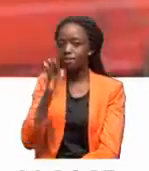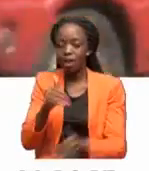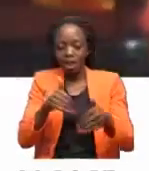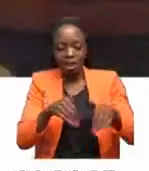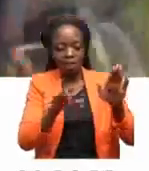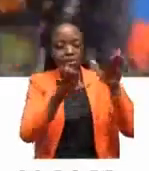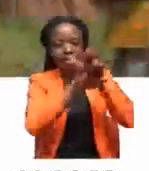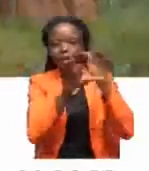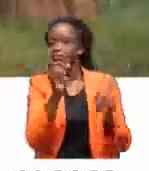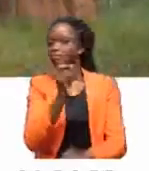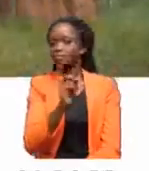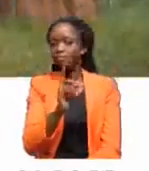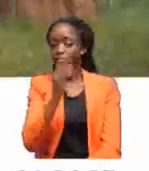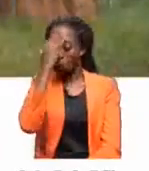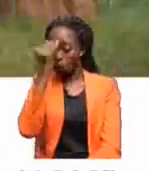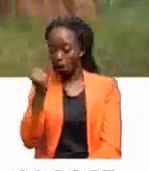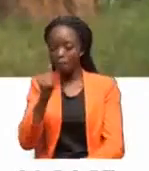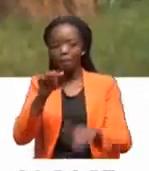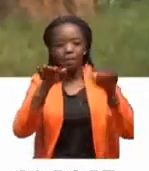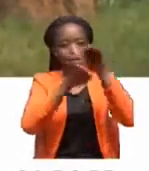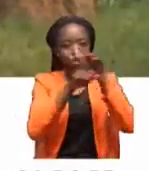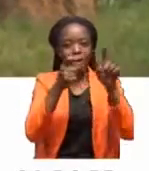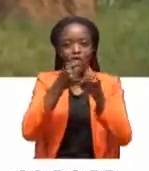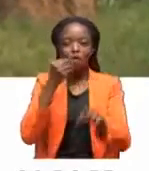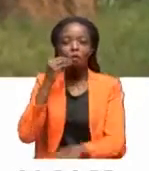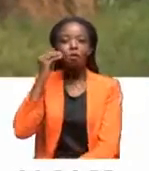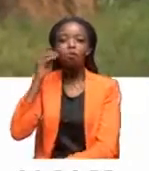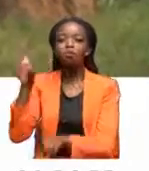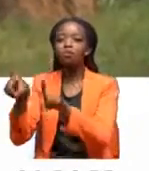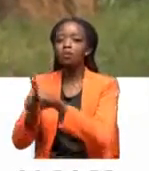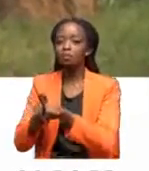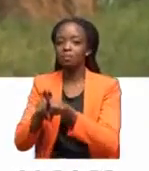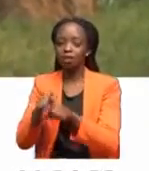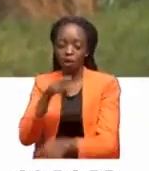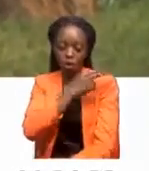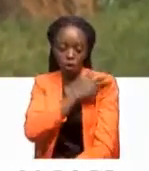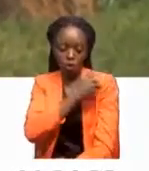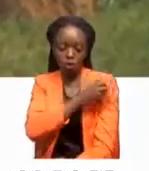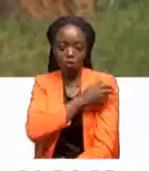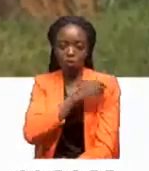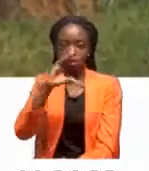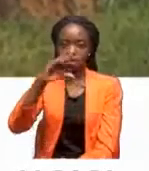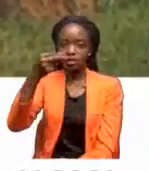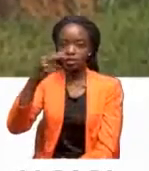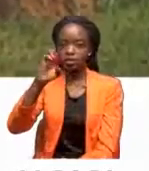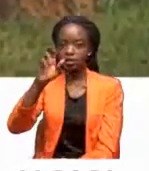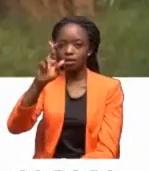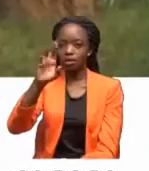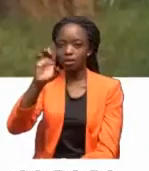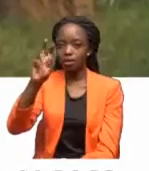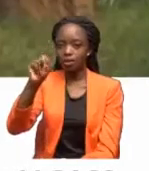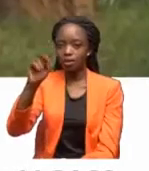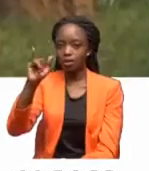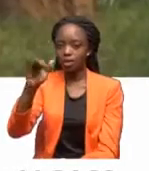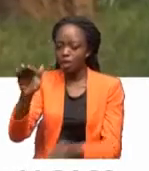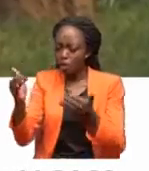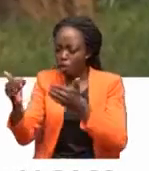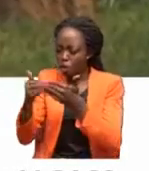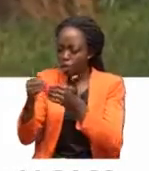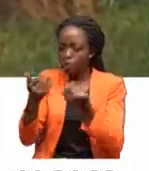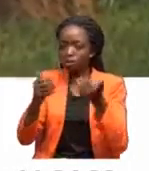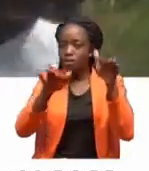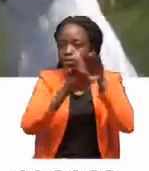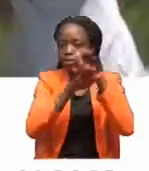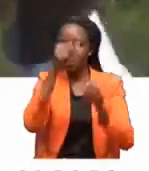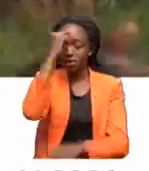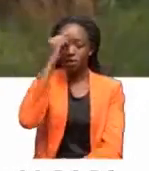sababu deputy anatoka kule Cherengani. Na hospitali ya Cherengani kuu iko karibu na deputy governor. Na leo